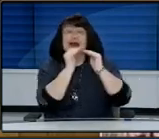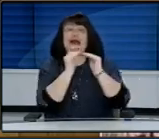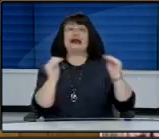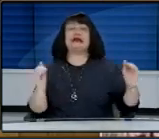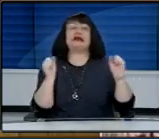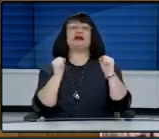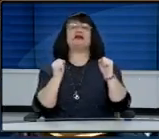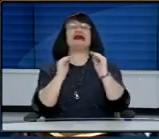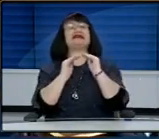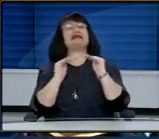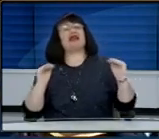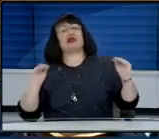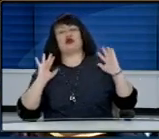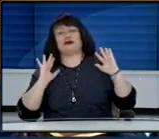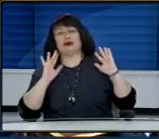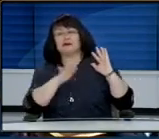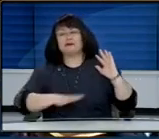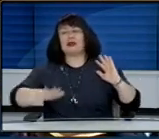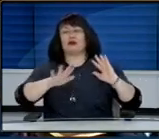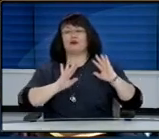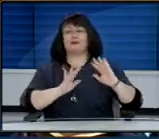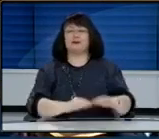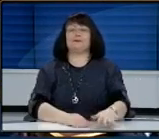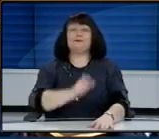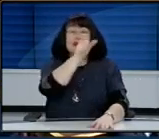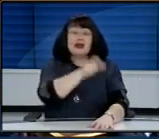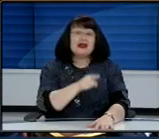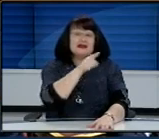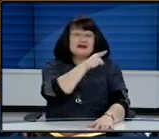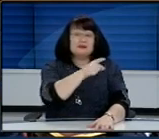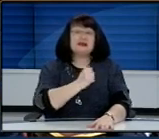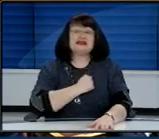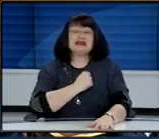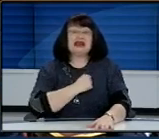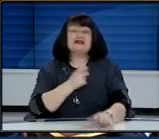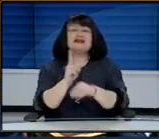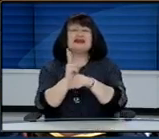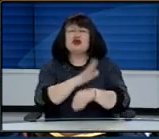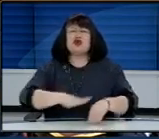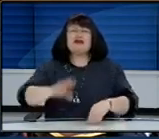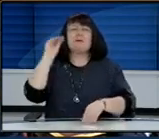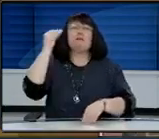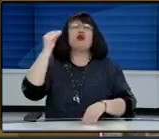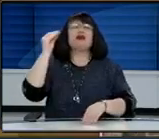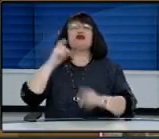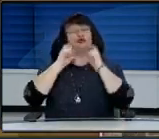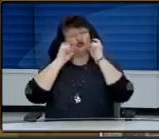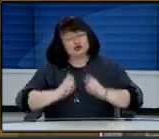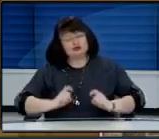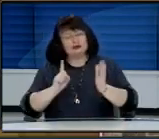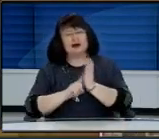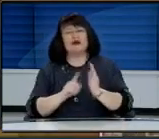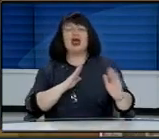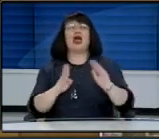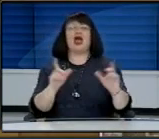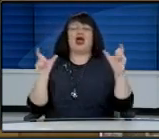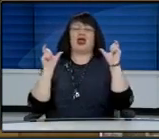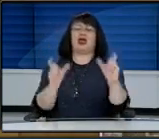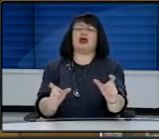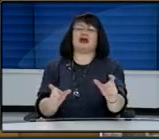και ασφάλειας στην περιοχή μας. Για εσάς, η γεωγραφία και ο πολιτισμός μας επιβάλλει να είμαστε μια σπίδα